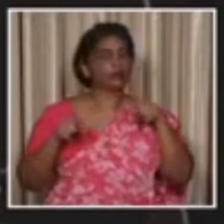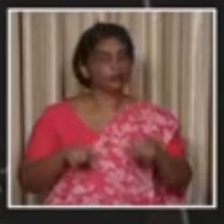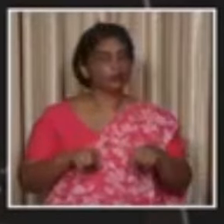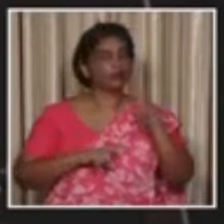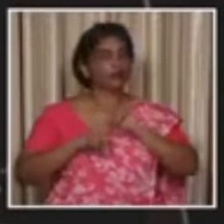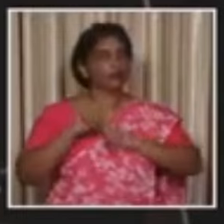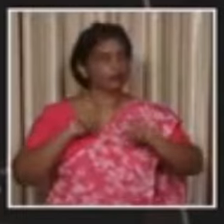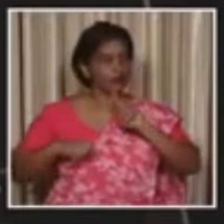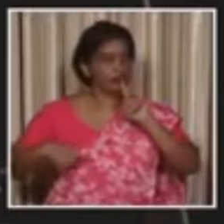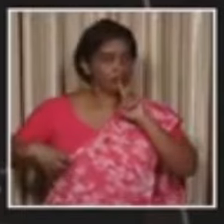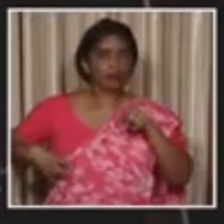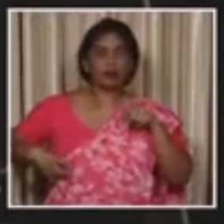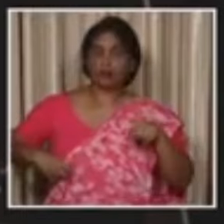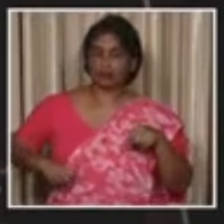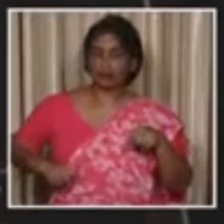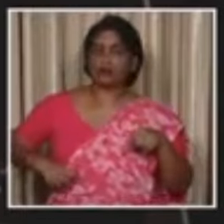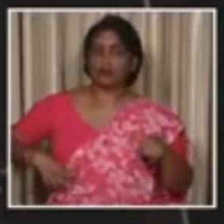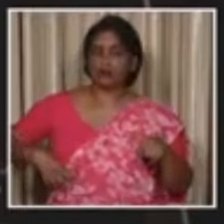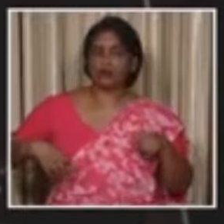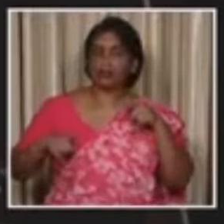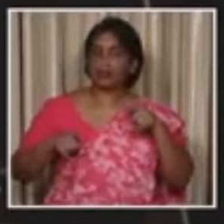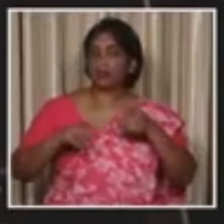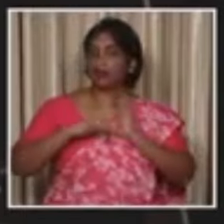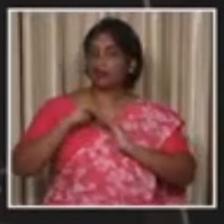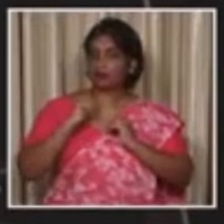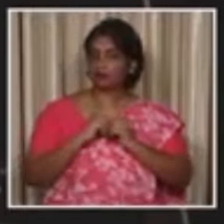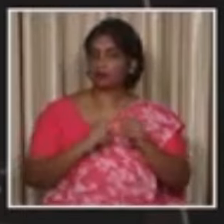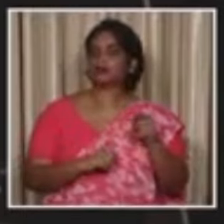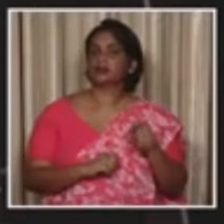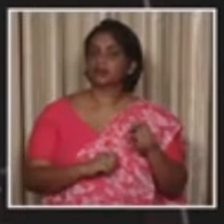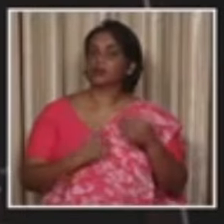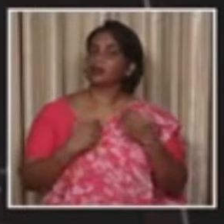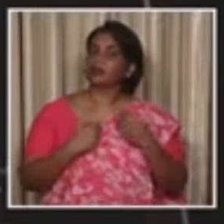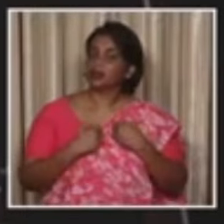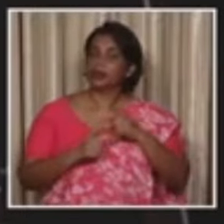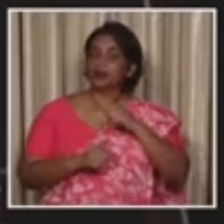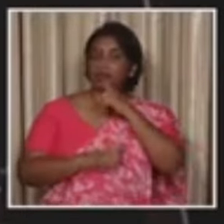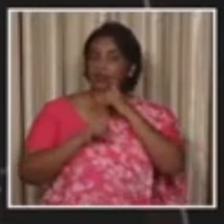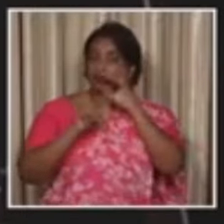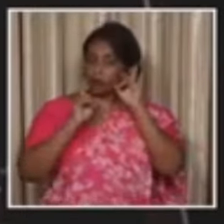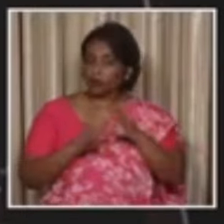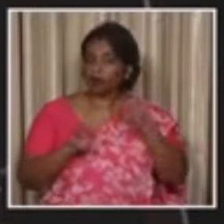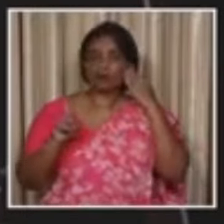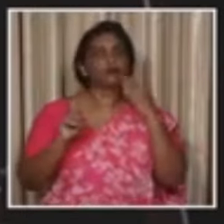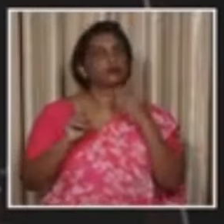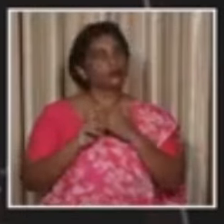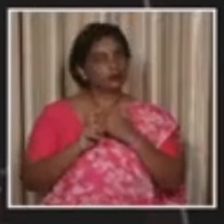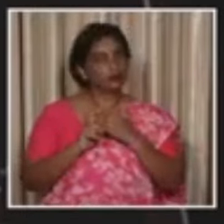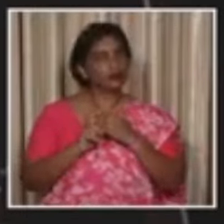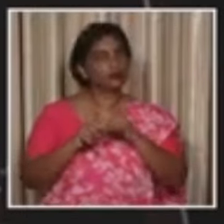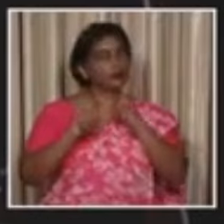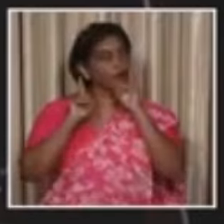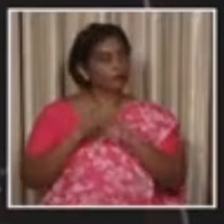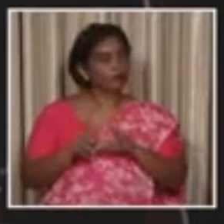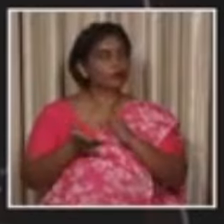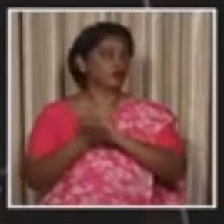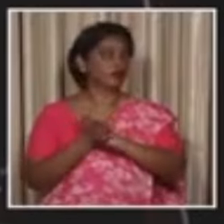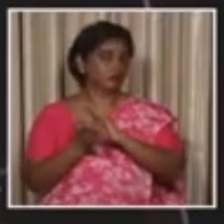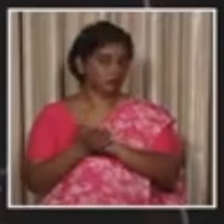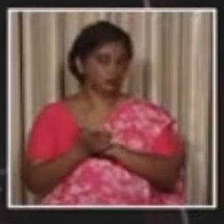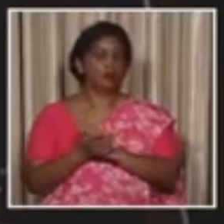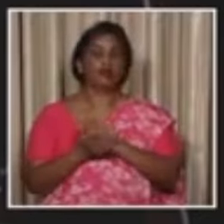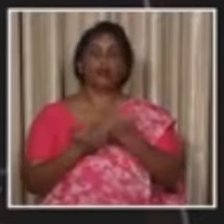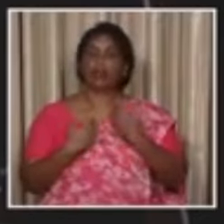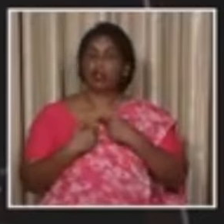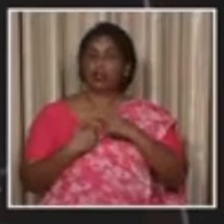කතා කරාම මේ වෙනකොට අරගෙන තියෙන ක්‍රියාමාර්ග අපි ඒ කතා කරපු කාරණාවලට සාධාරණීකරණය කරන්න.